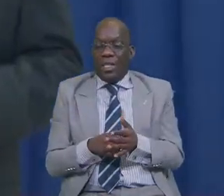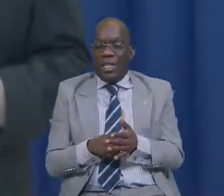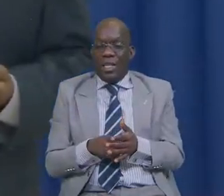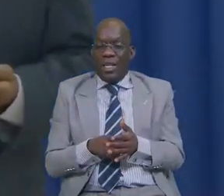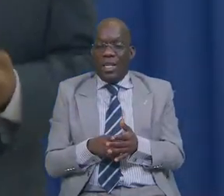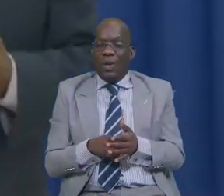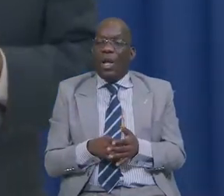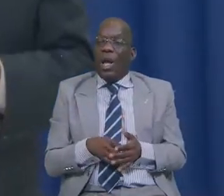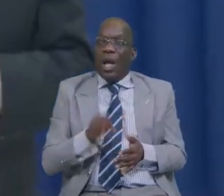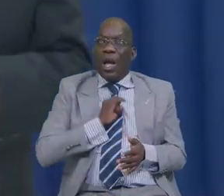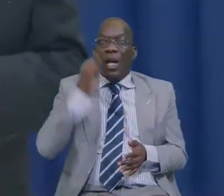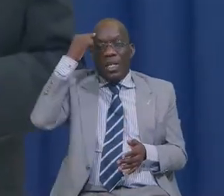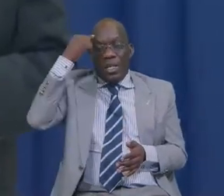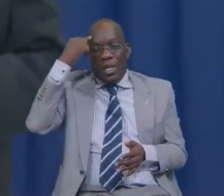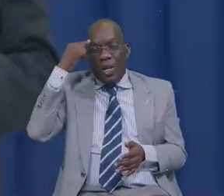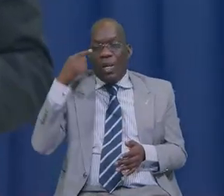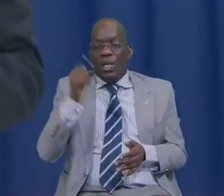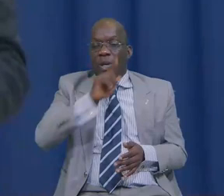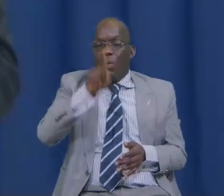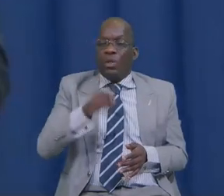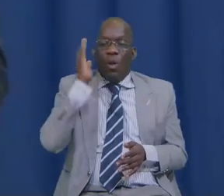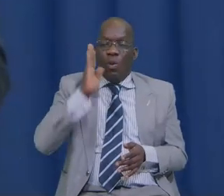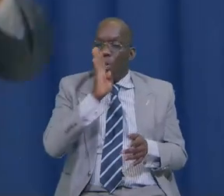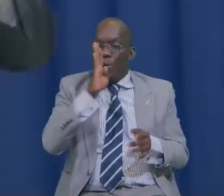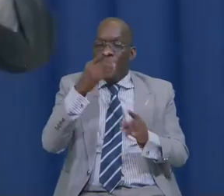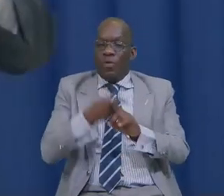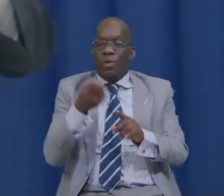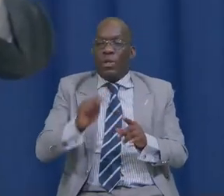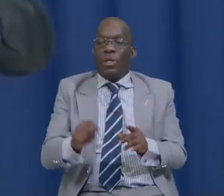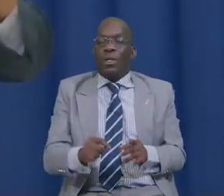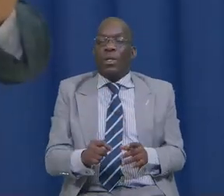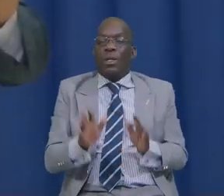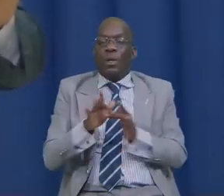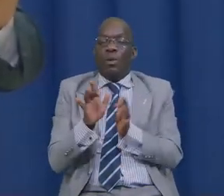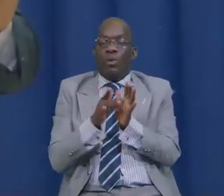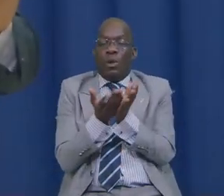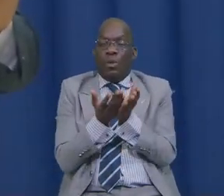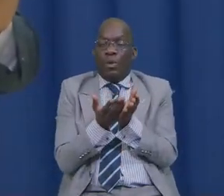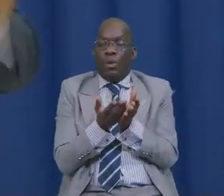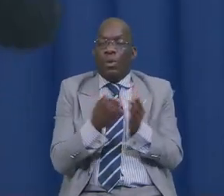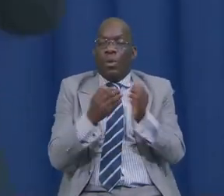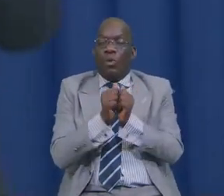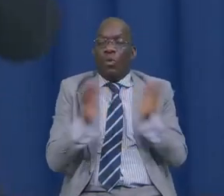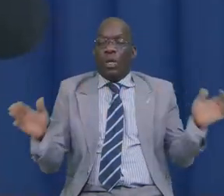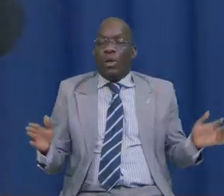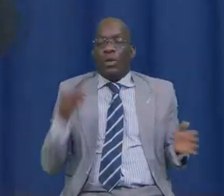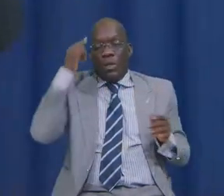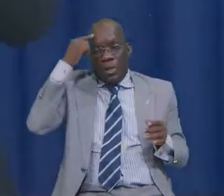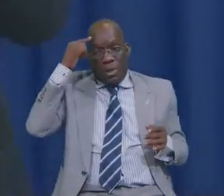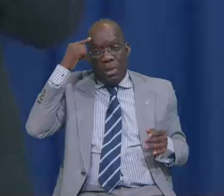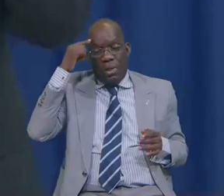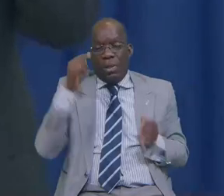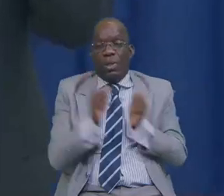Je pensais qu'il avait posé la question sur la Bible. Sans réfléchir.